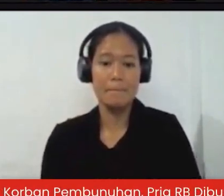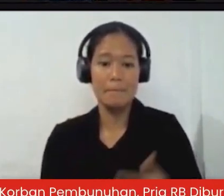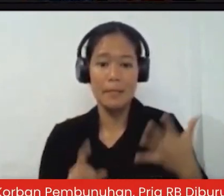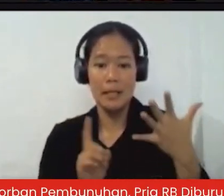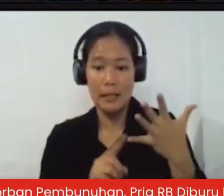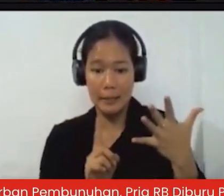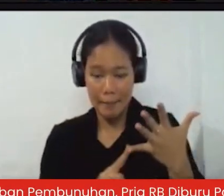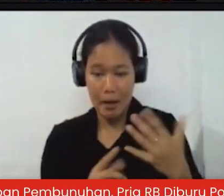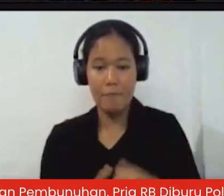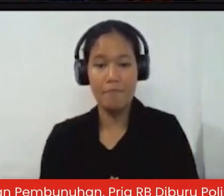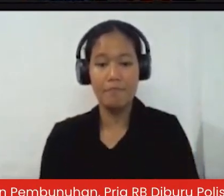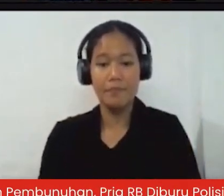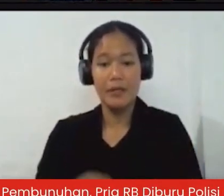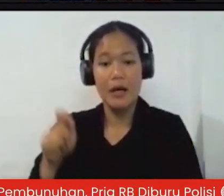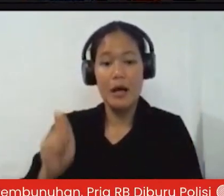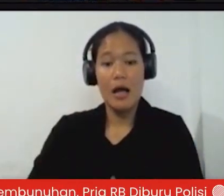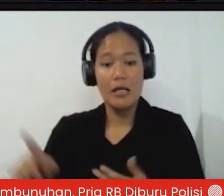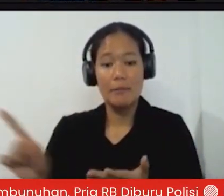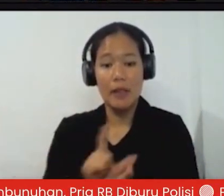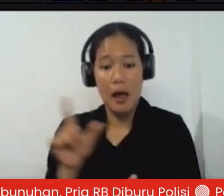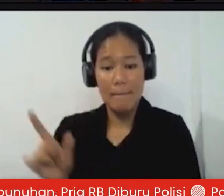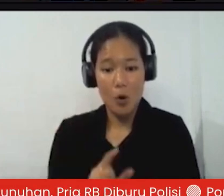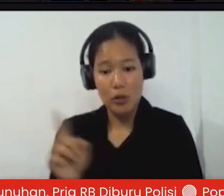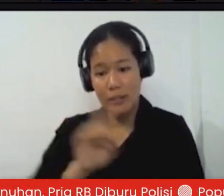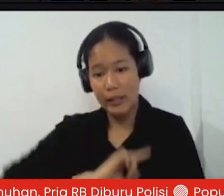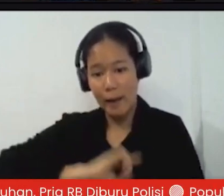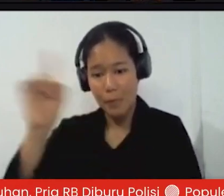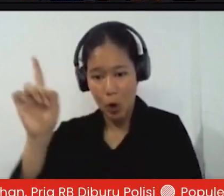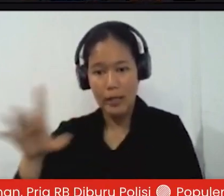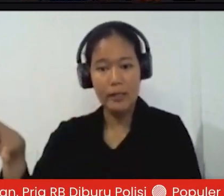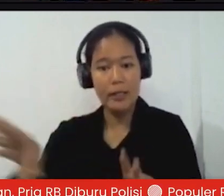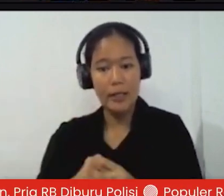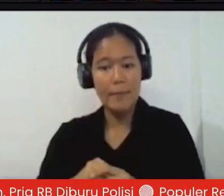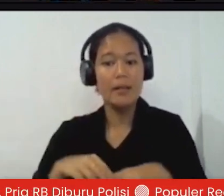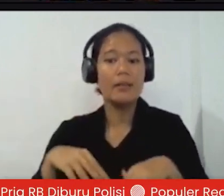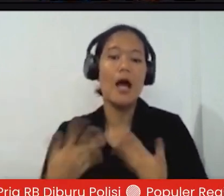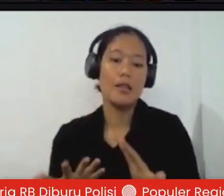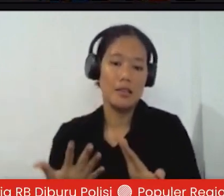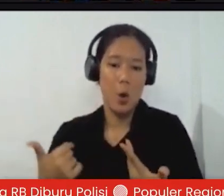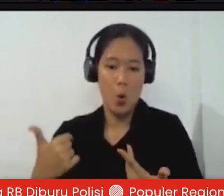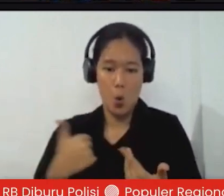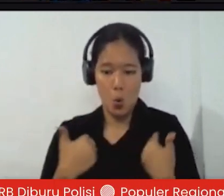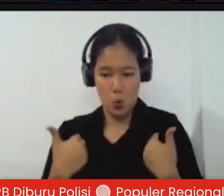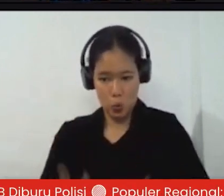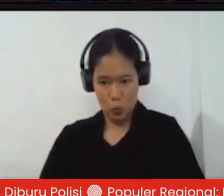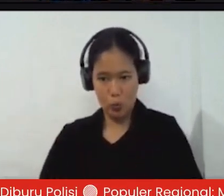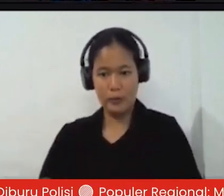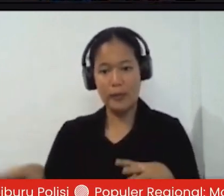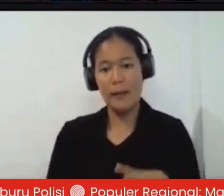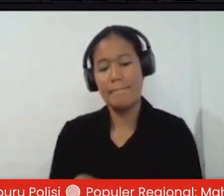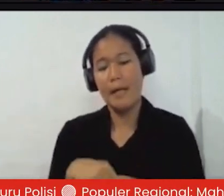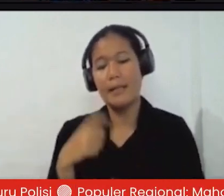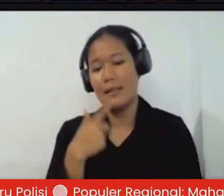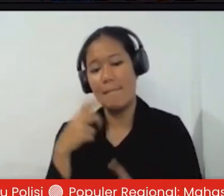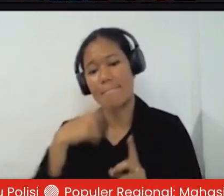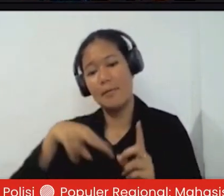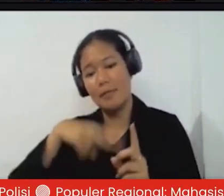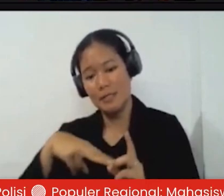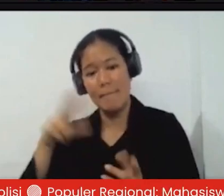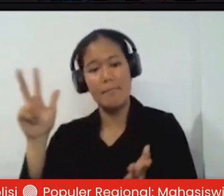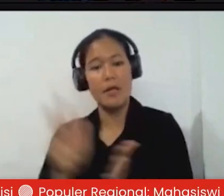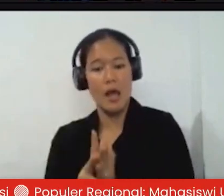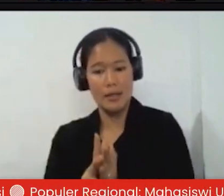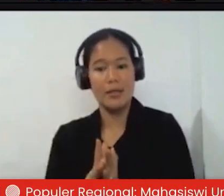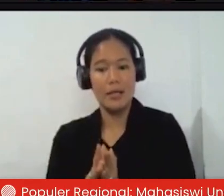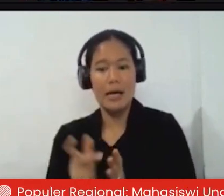Hakim terlapor tidak diperkenankan terlibat atau melibatkan diri dalam pemeriksaan dan pengambilan